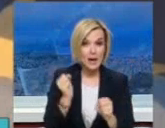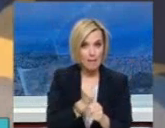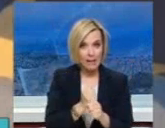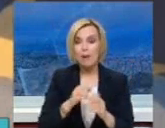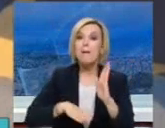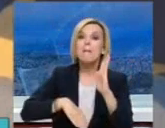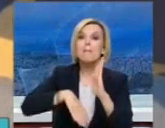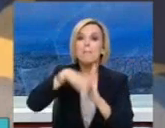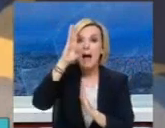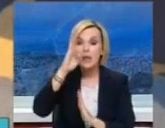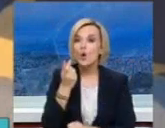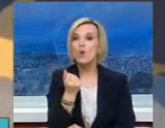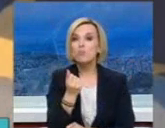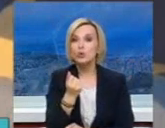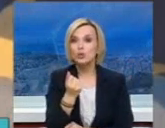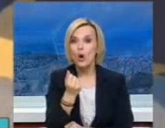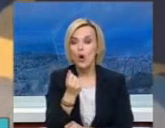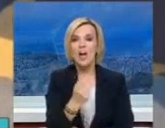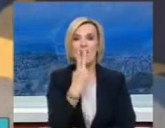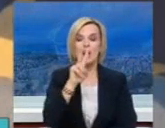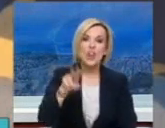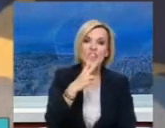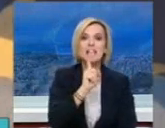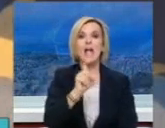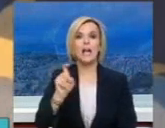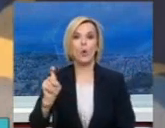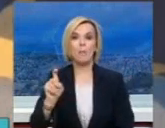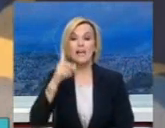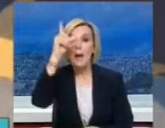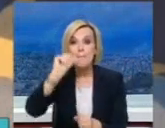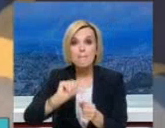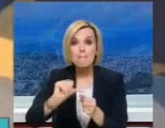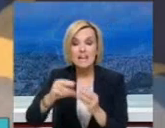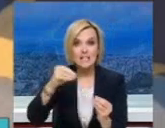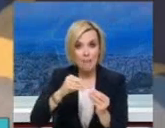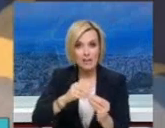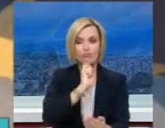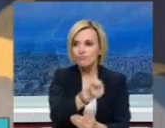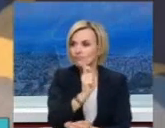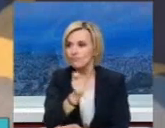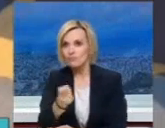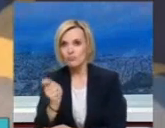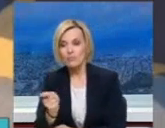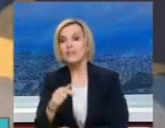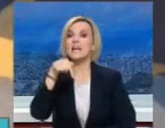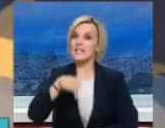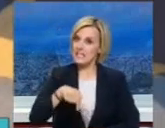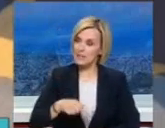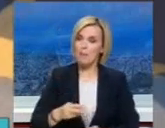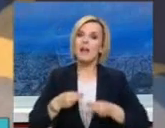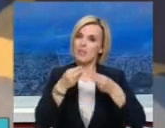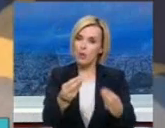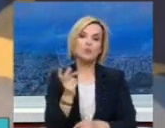ξεπερνά πλέον για τον Απρίλιο τα 2 δισεκατομμύρια ευρώ. Σήμερα θα δοθούν στη δημοσιότητα οι κωδικοί